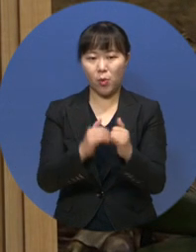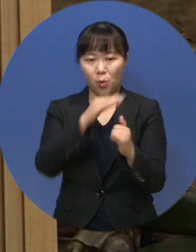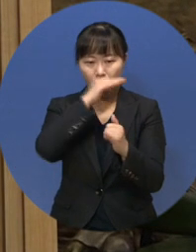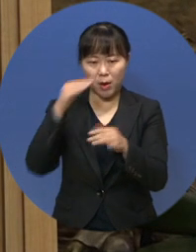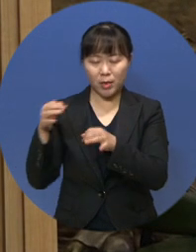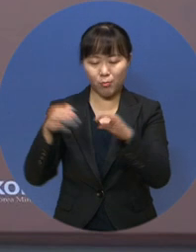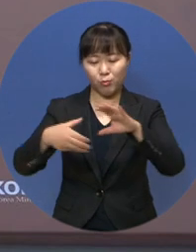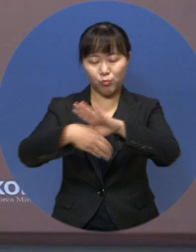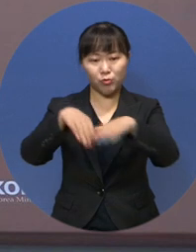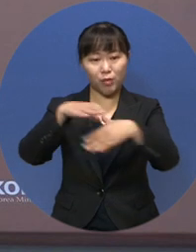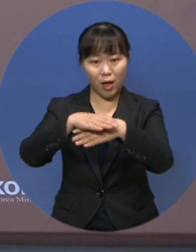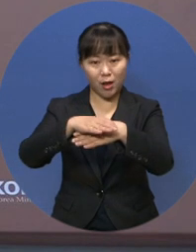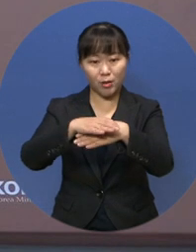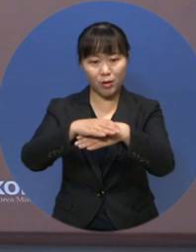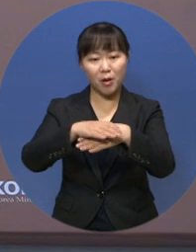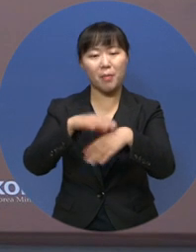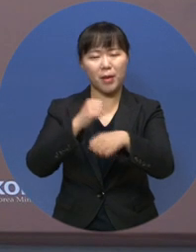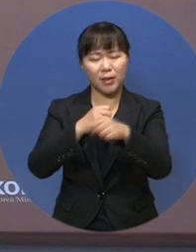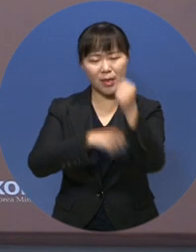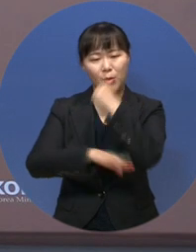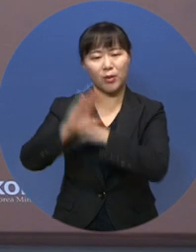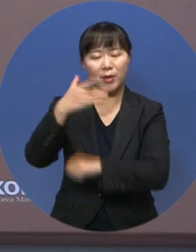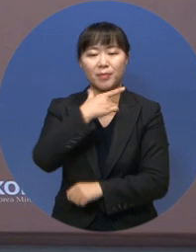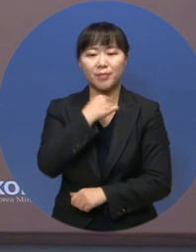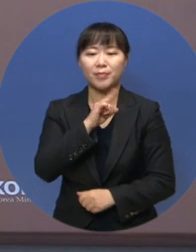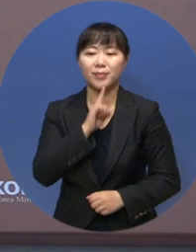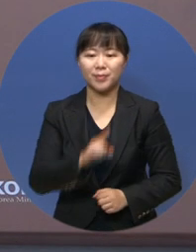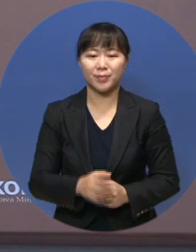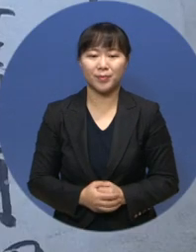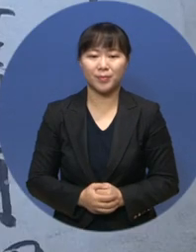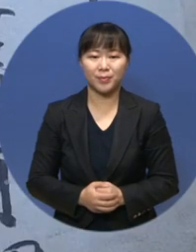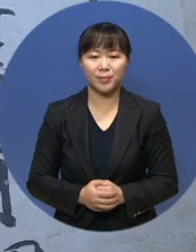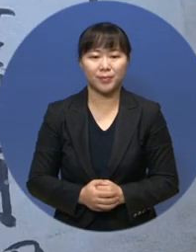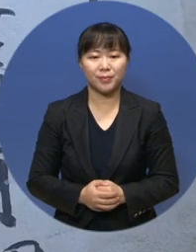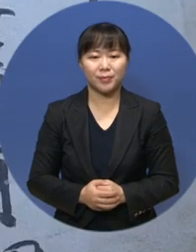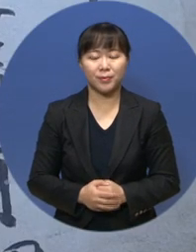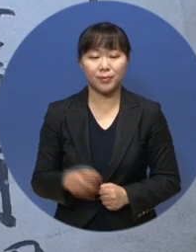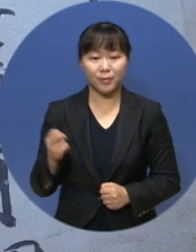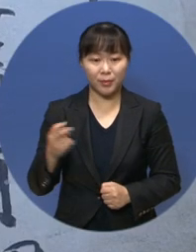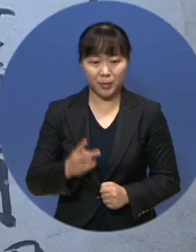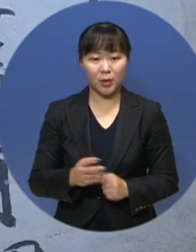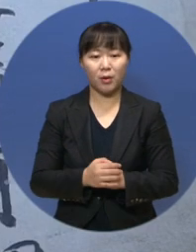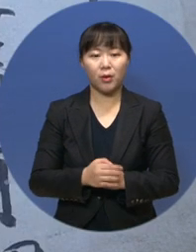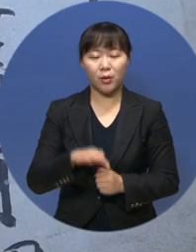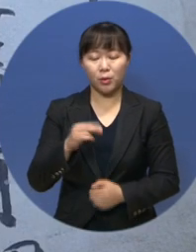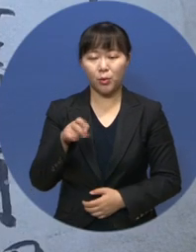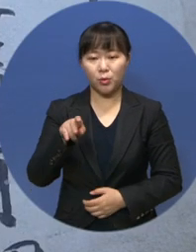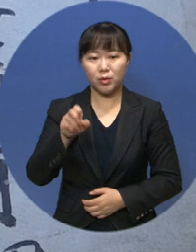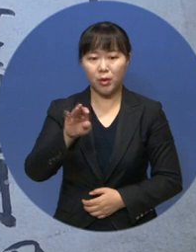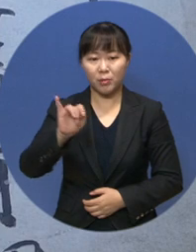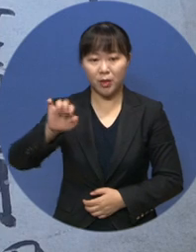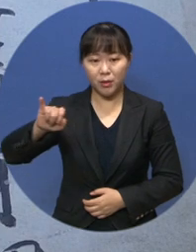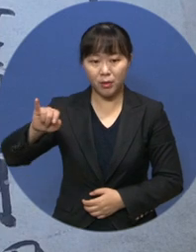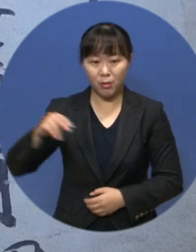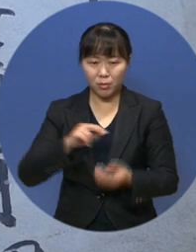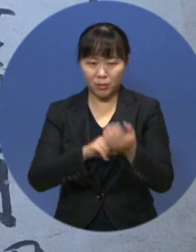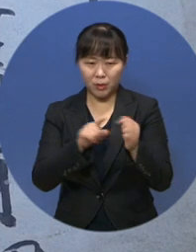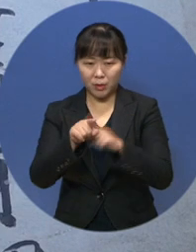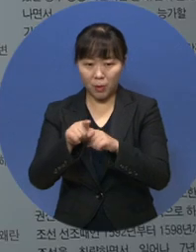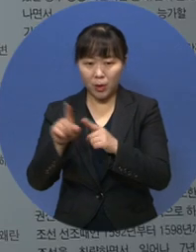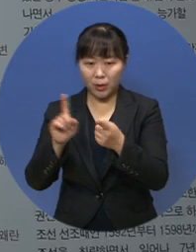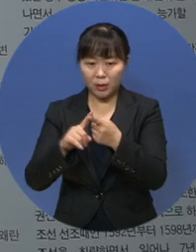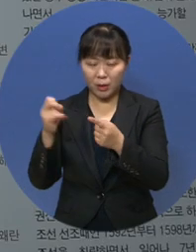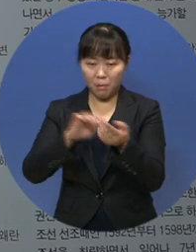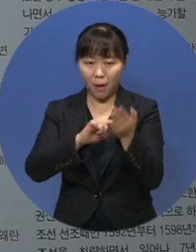문화 조성에 밑거름이 되기를 바란다고 밝혔습니다. 또한 토정 비결로 가려진 토정 선생의